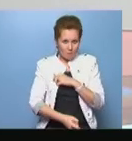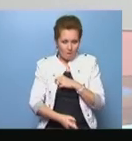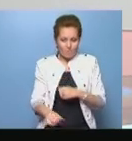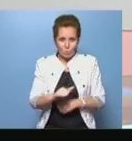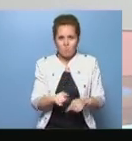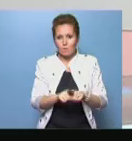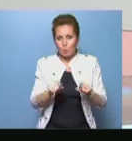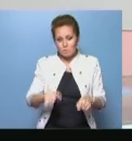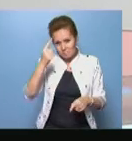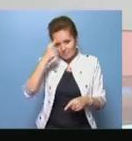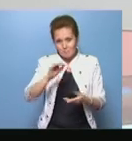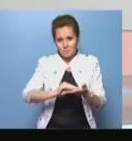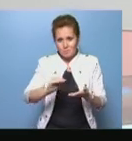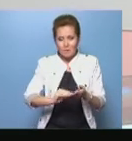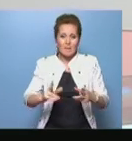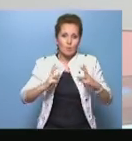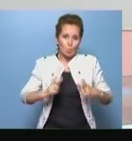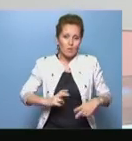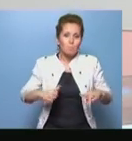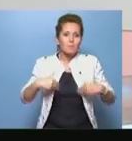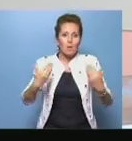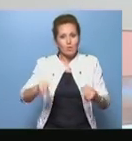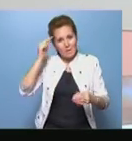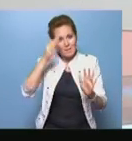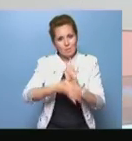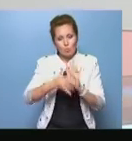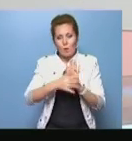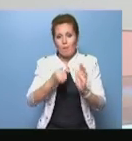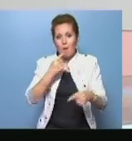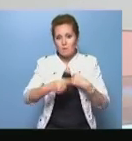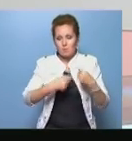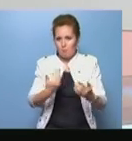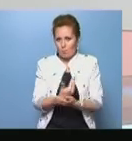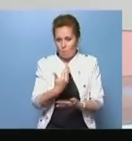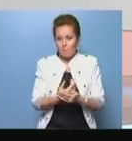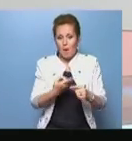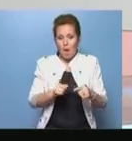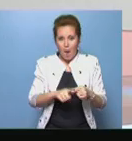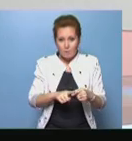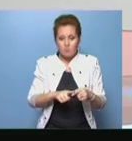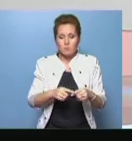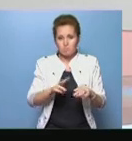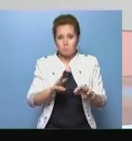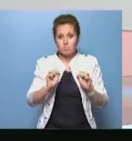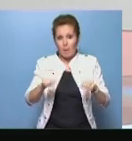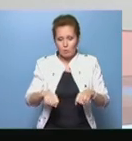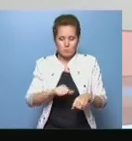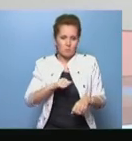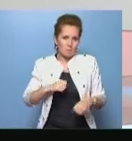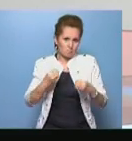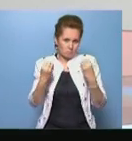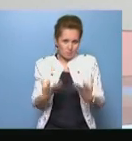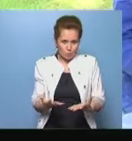– студенты. Они предложили изучать языки по-новому. Уверяют, этот метод самый простой. Необычные открытки оценила Вероника